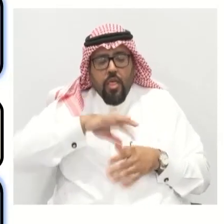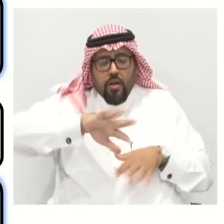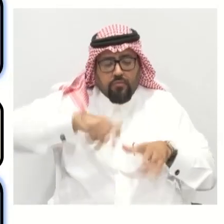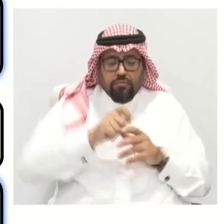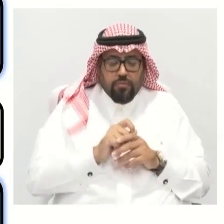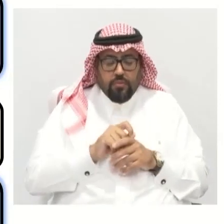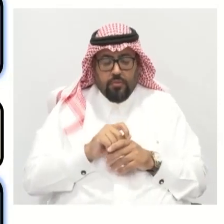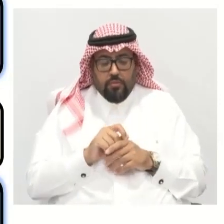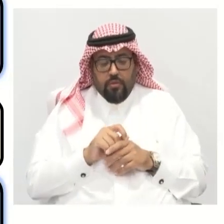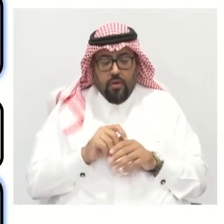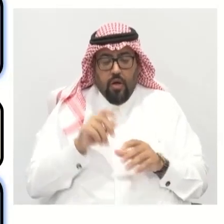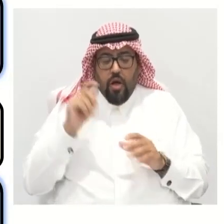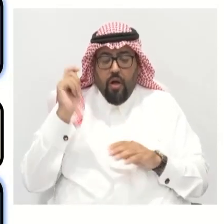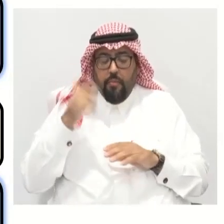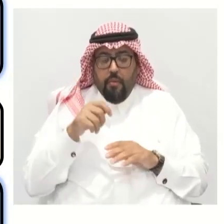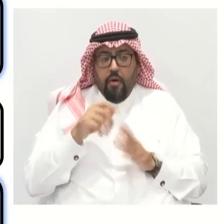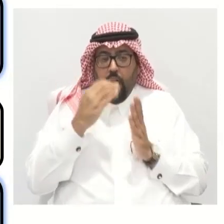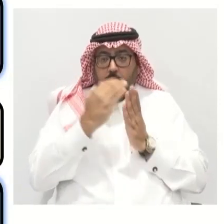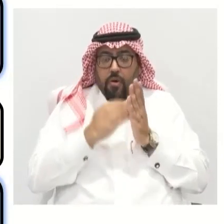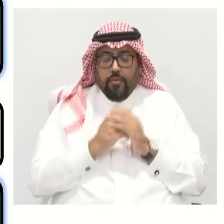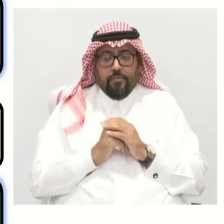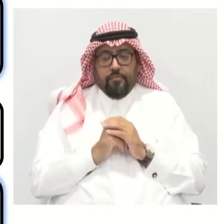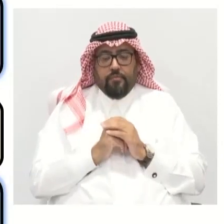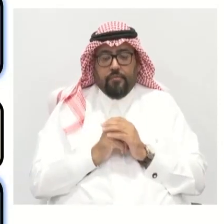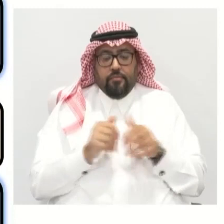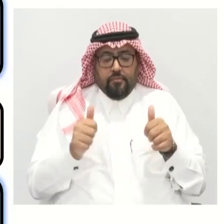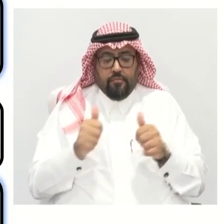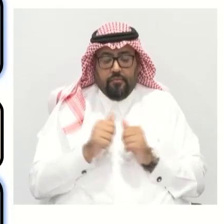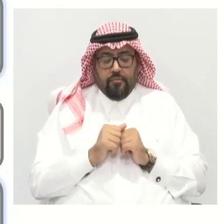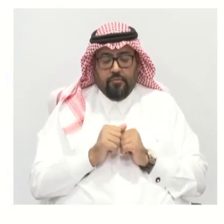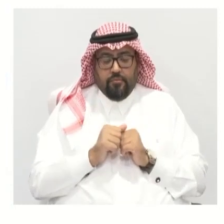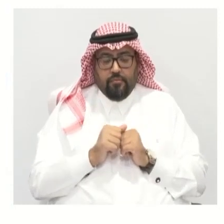ت تنفيذ العقوبات المقرره بارك الله